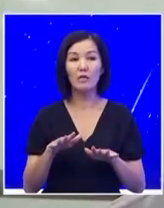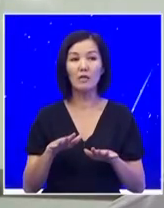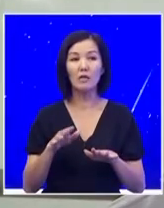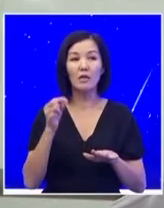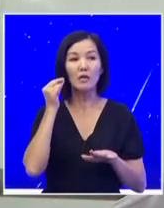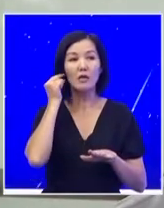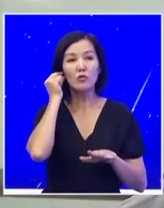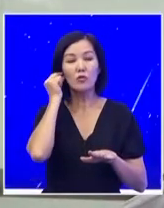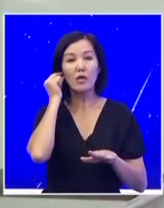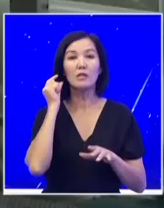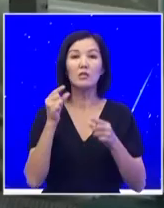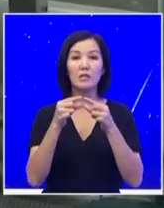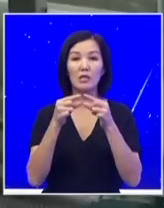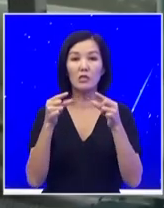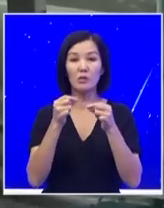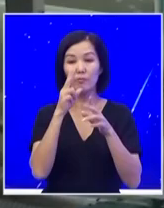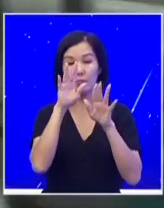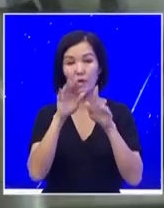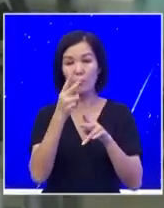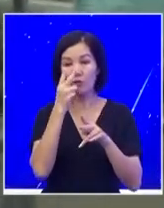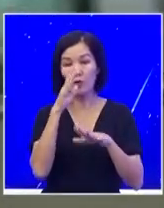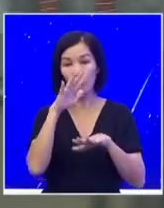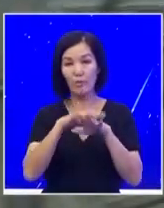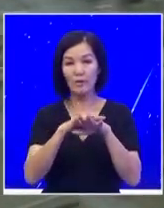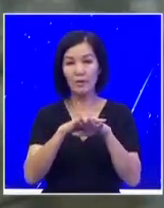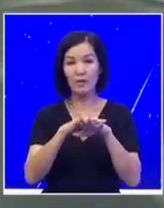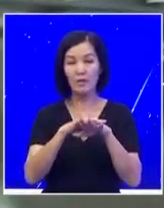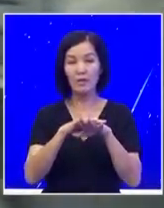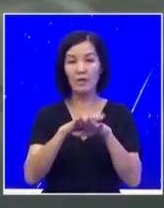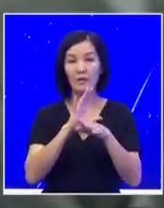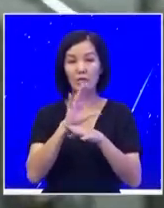берілді. Соның бәрі компьютерге бізде база данныйға жіберіп отырады.